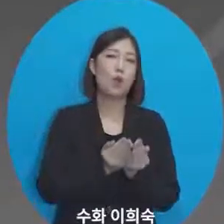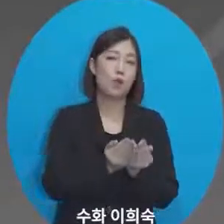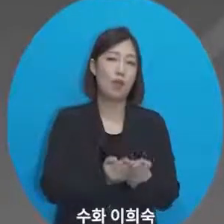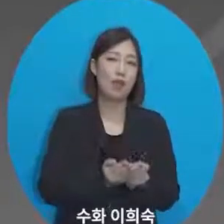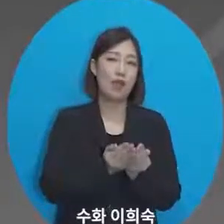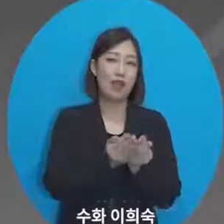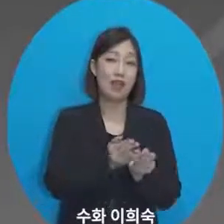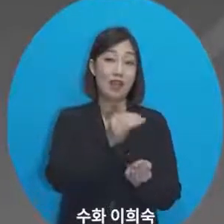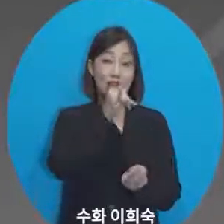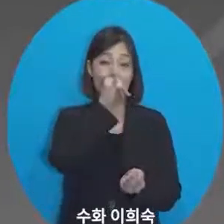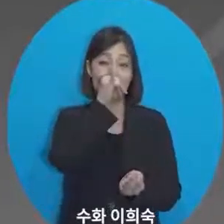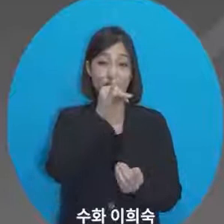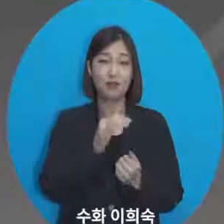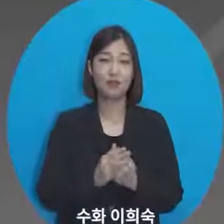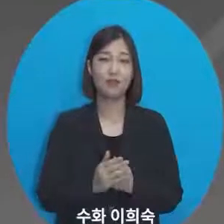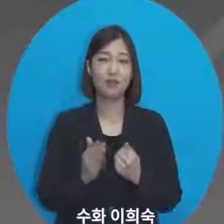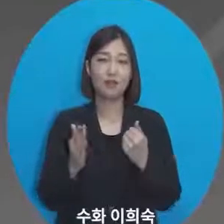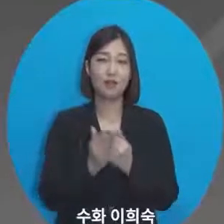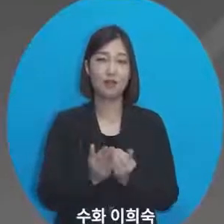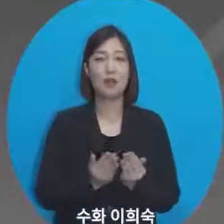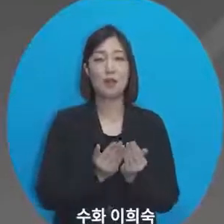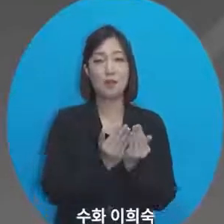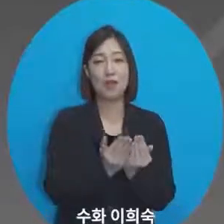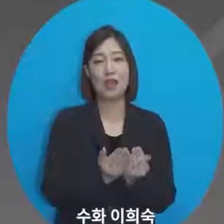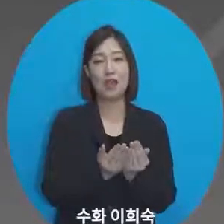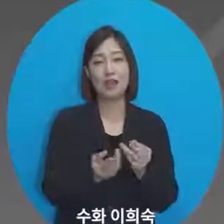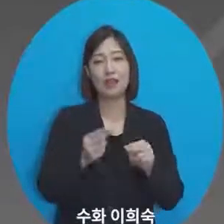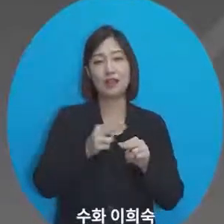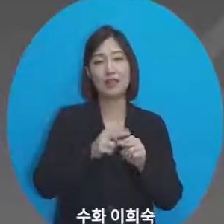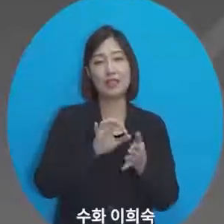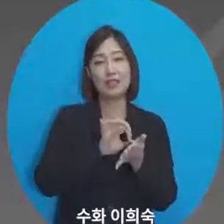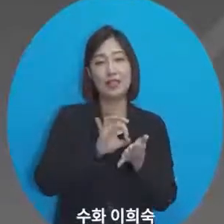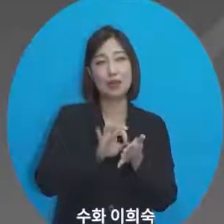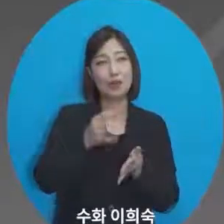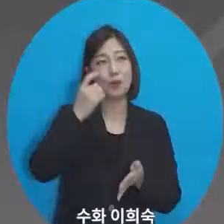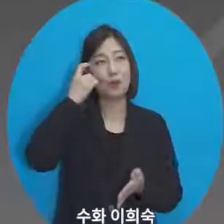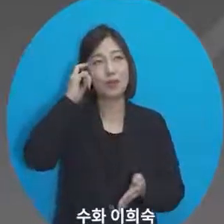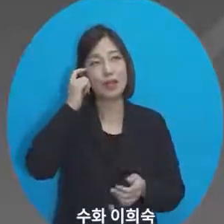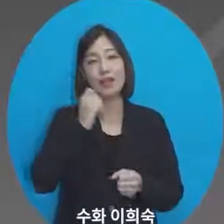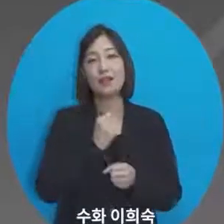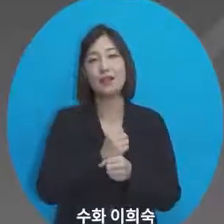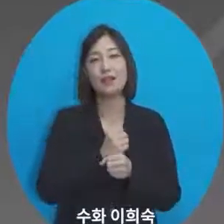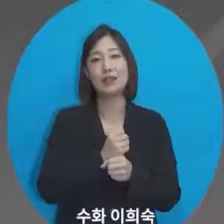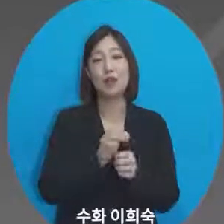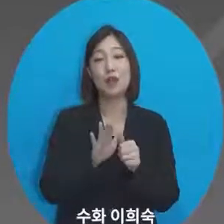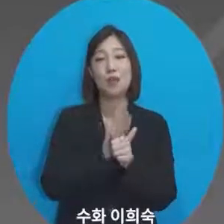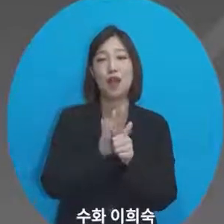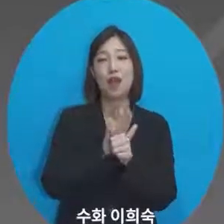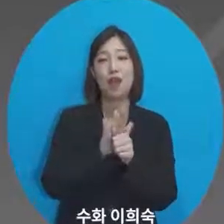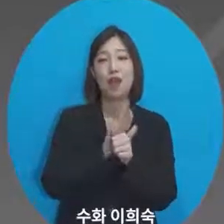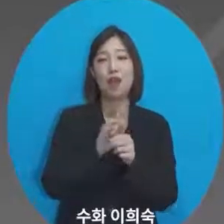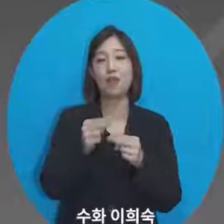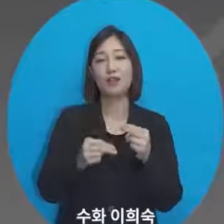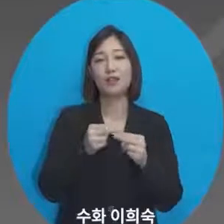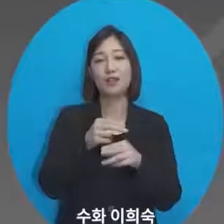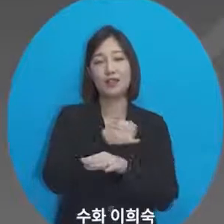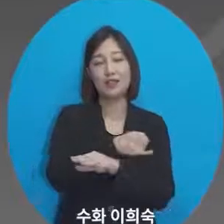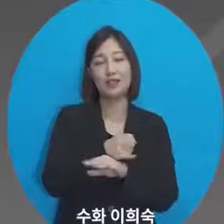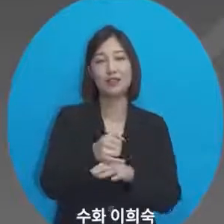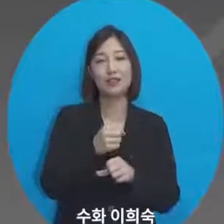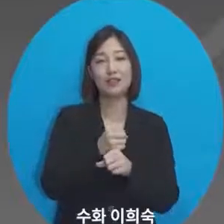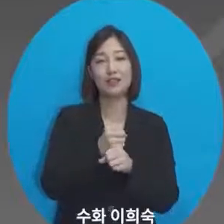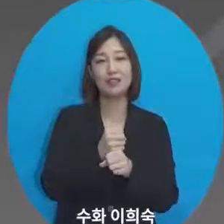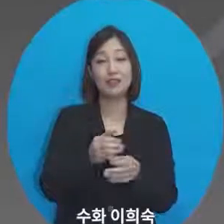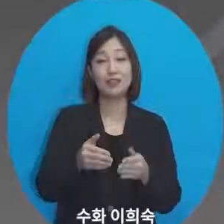이용하는 이용자도 많이 있습니다. 이 여객선을 이용하는 그런 이용자 등을